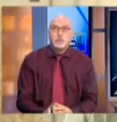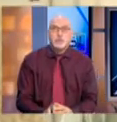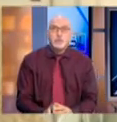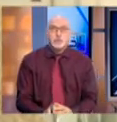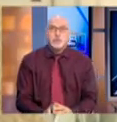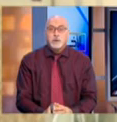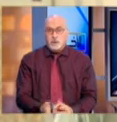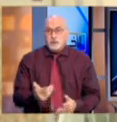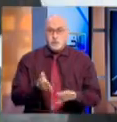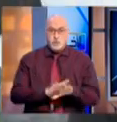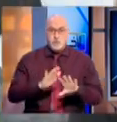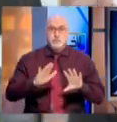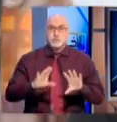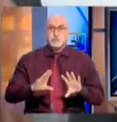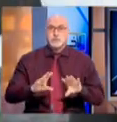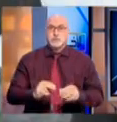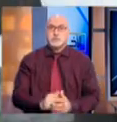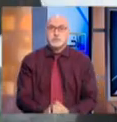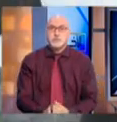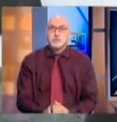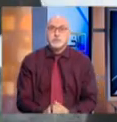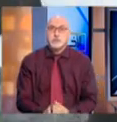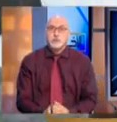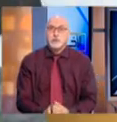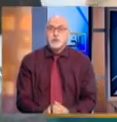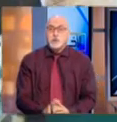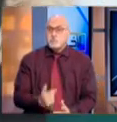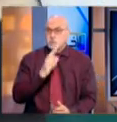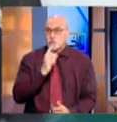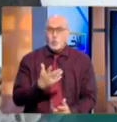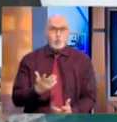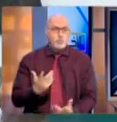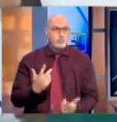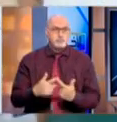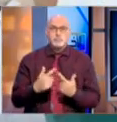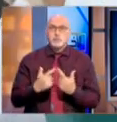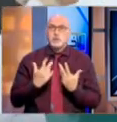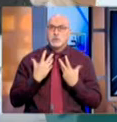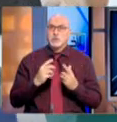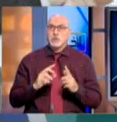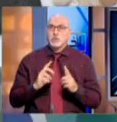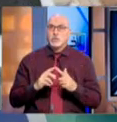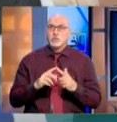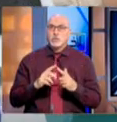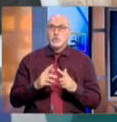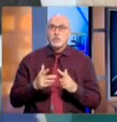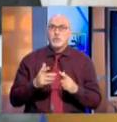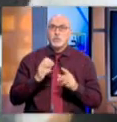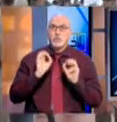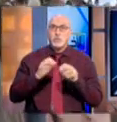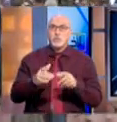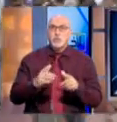في الميدان خاصة في المواد الأولية. نروحوا الإدارة بأريحية، نتعاملوا معهم مم في الإدارة، نلقاو تسهيلات من